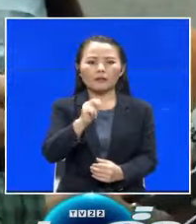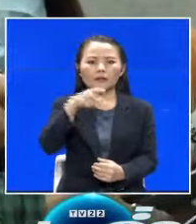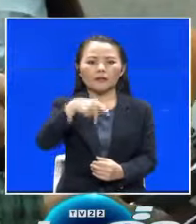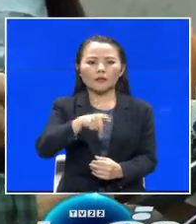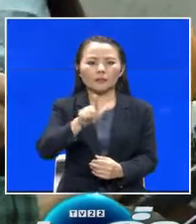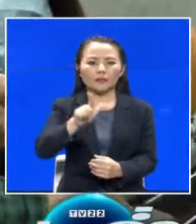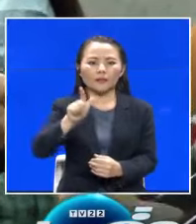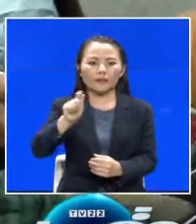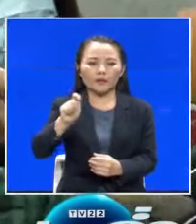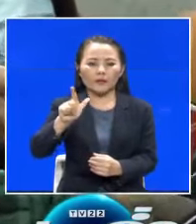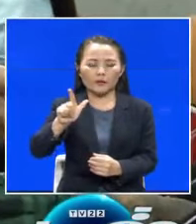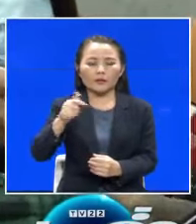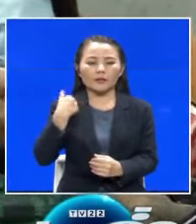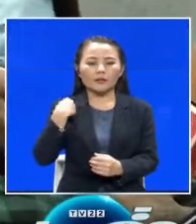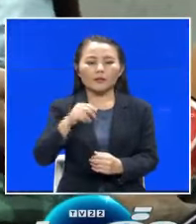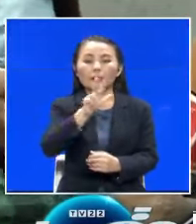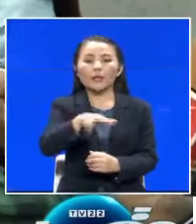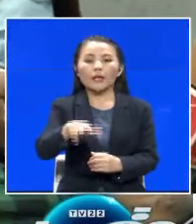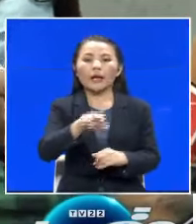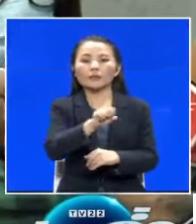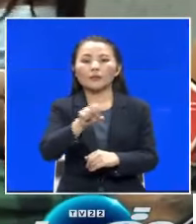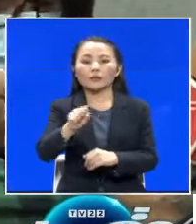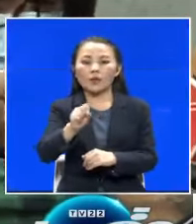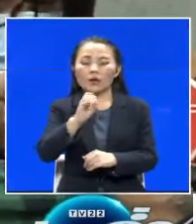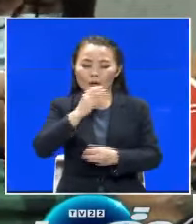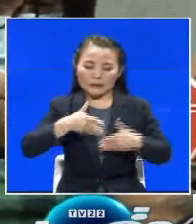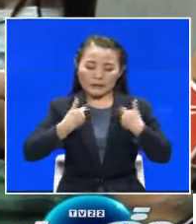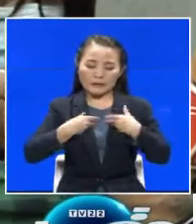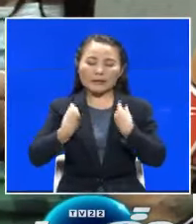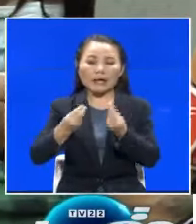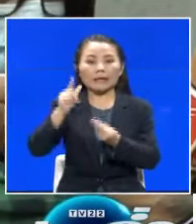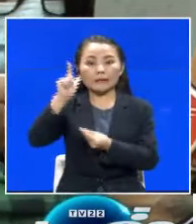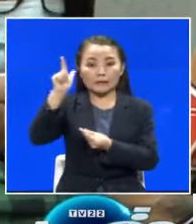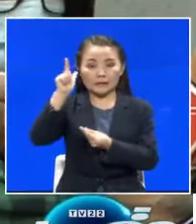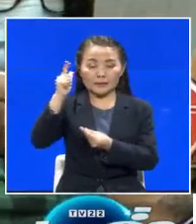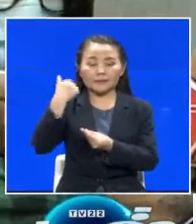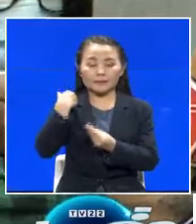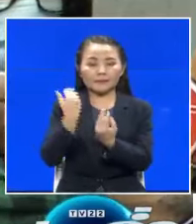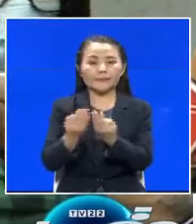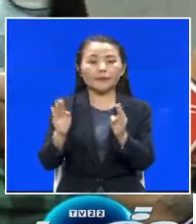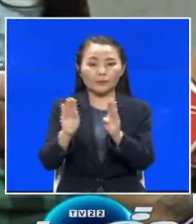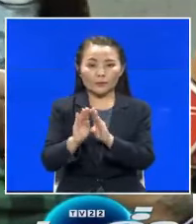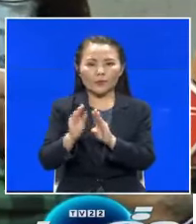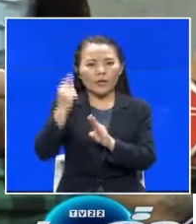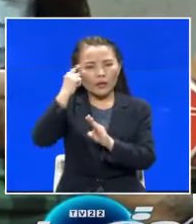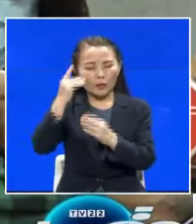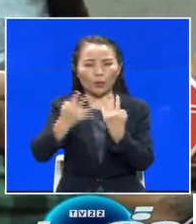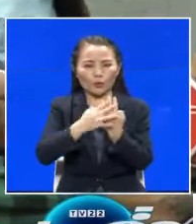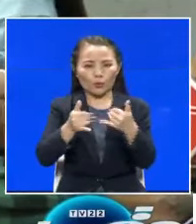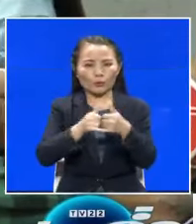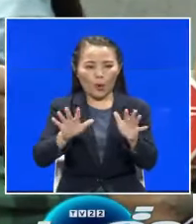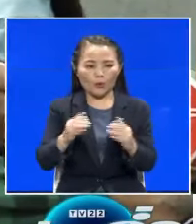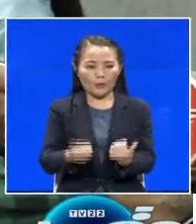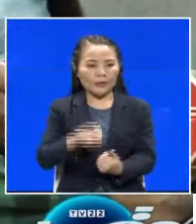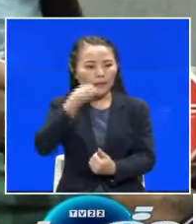รายชื่อพรรคเพื่อไทยก็กล่าวว่าขอแสดงความยินดีกับท่านอดีตนายกทักษิณชินวัตรและครอบครัวที่ได้รับการพักโทษกลับบ้านในวัน